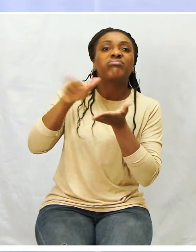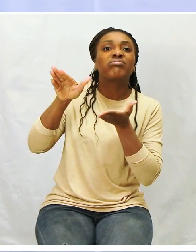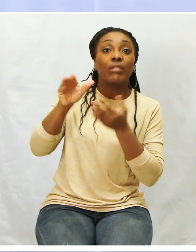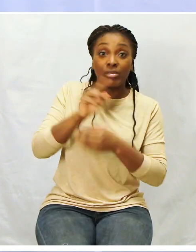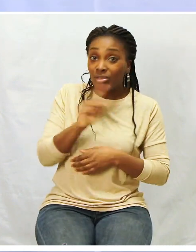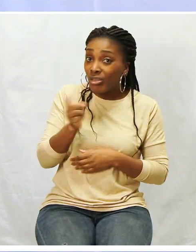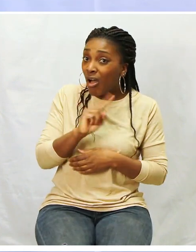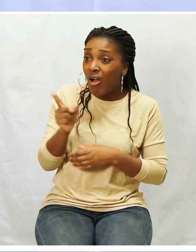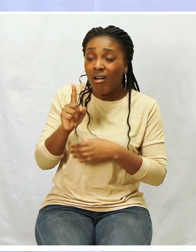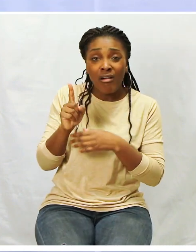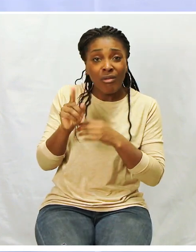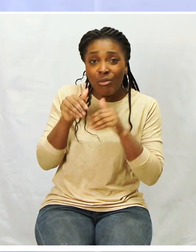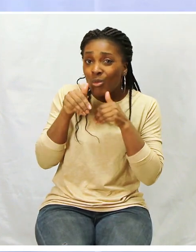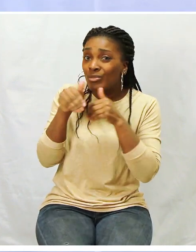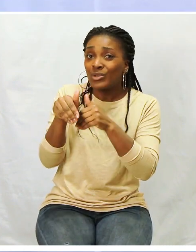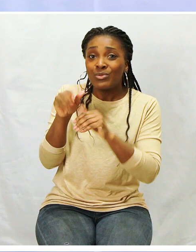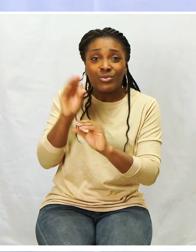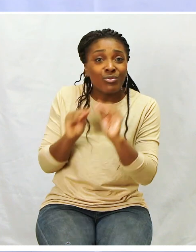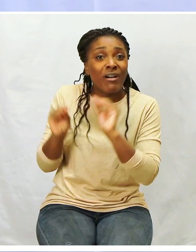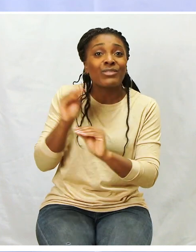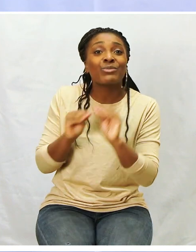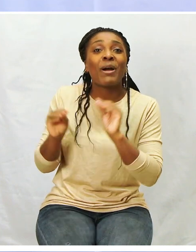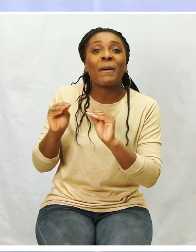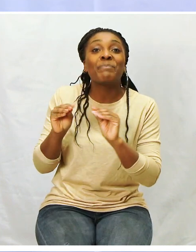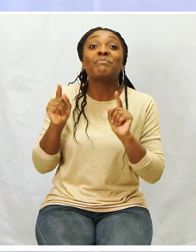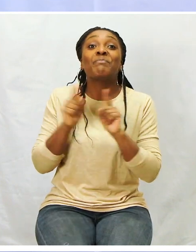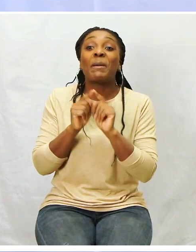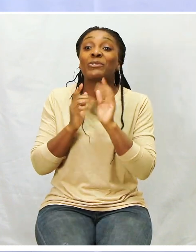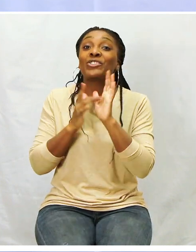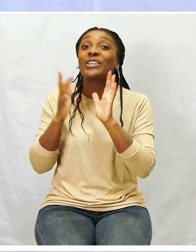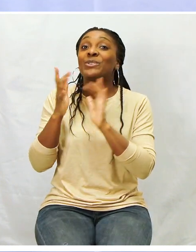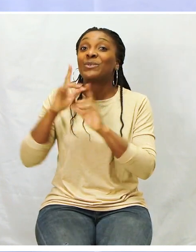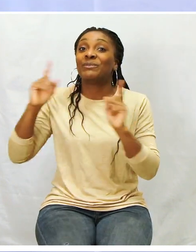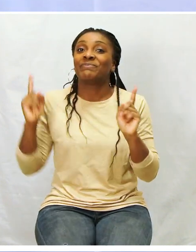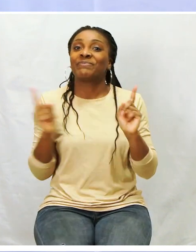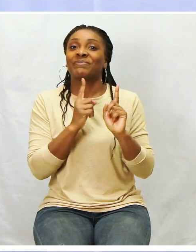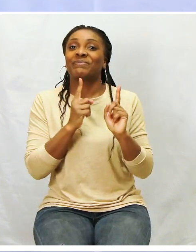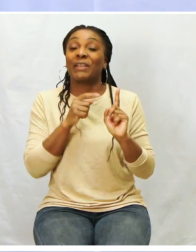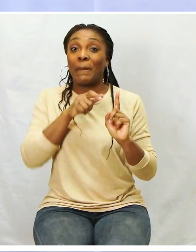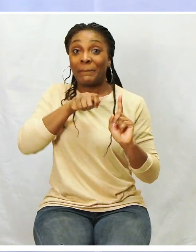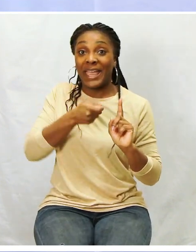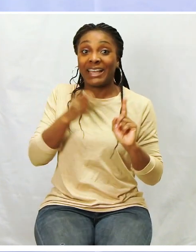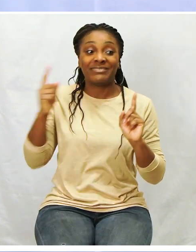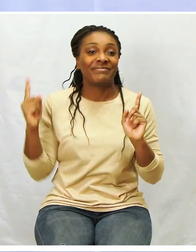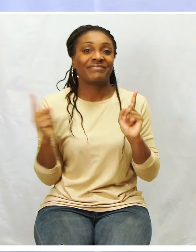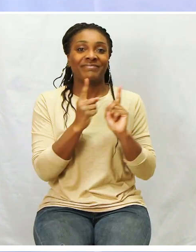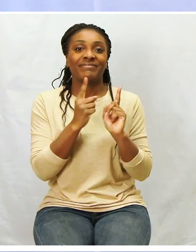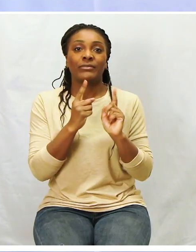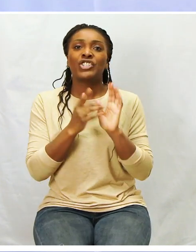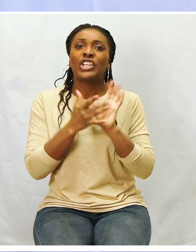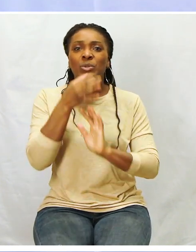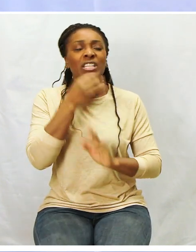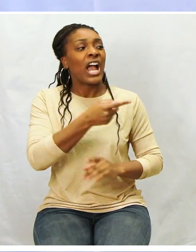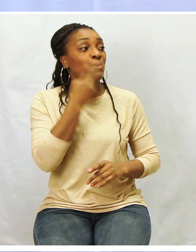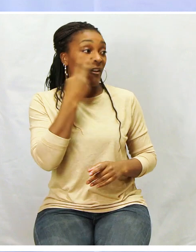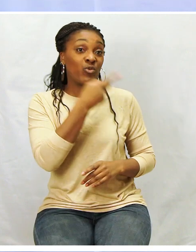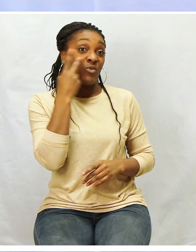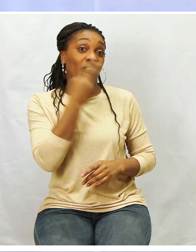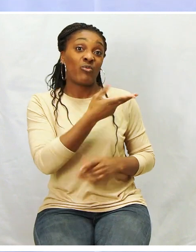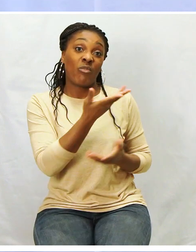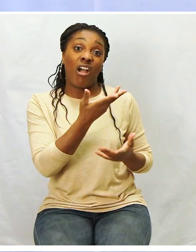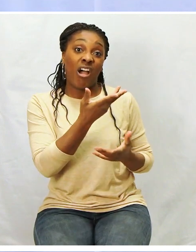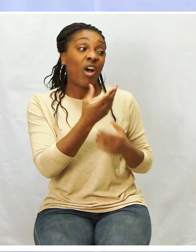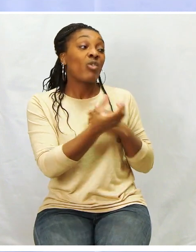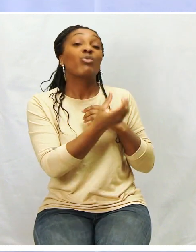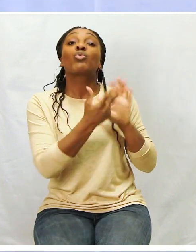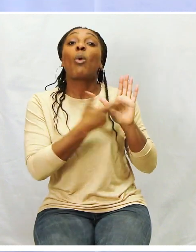toujours disponible. Et on voit que quand, eh bien, il va voir Pierre après le reniement, il est capable de ne pas lui remettre sa faute devant les yeux, mais il est capable